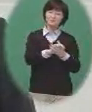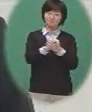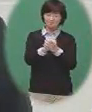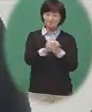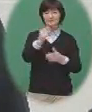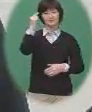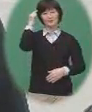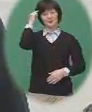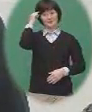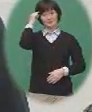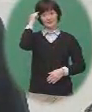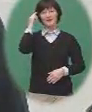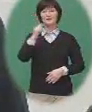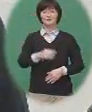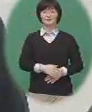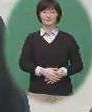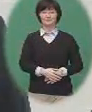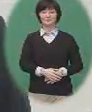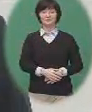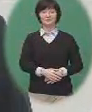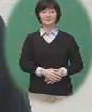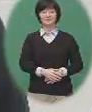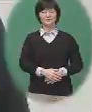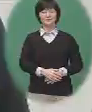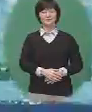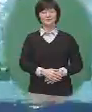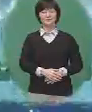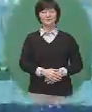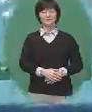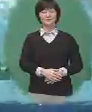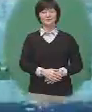bennünket, minden képzeletet felülmúlt.